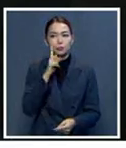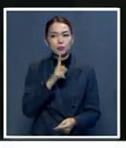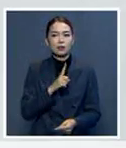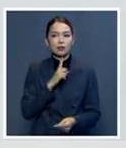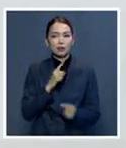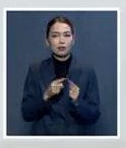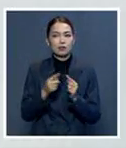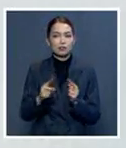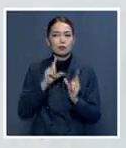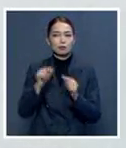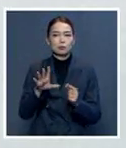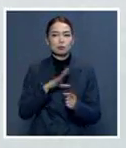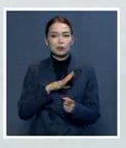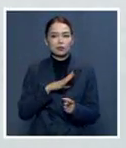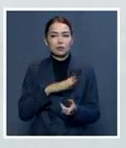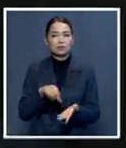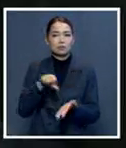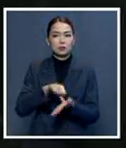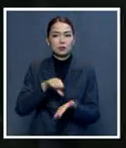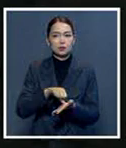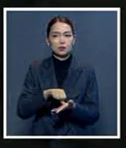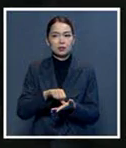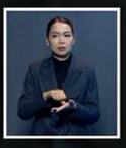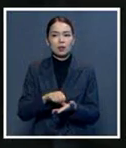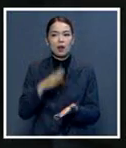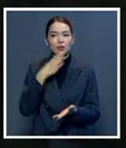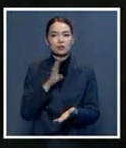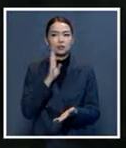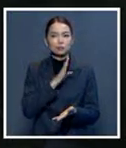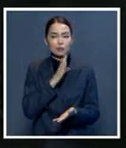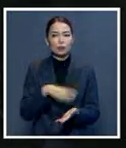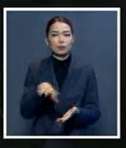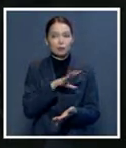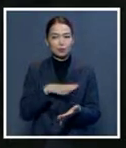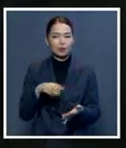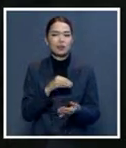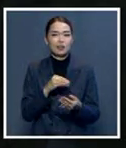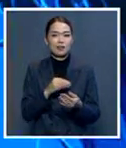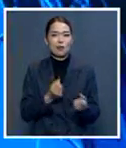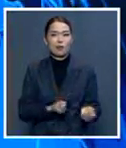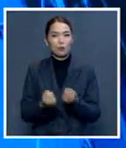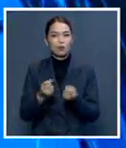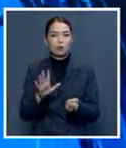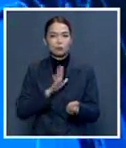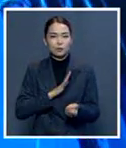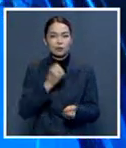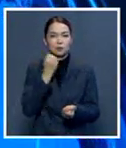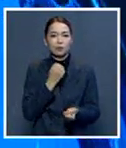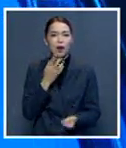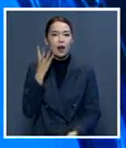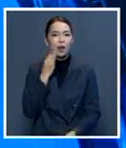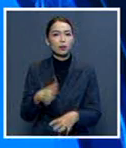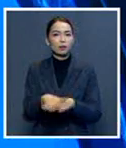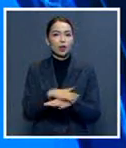жарымдай ма, сондай дайындалдық. Ағайларыма, әке-шешеме, туыстарыма бәріне рахмет айтамын. Алматыда